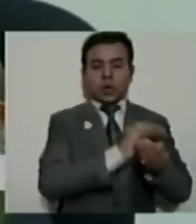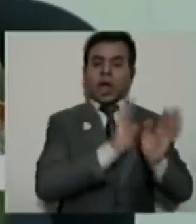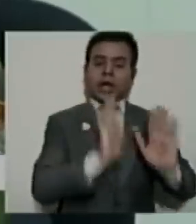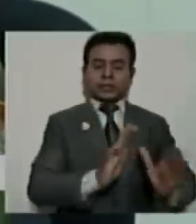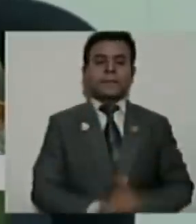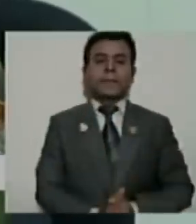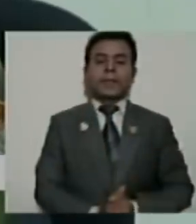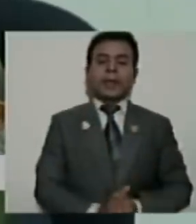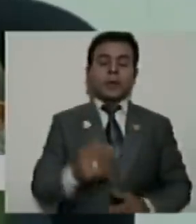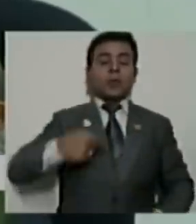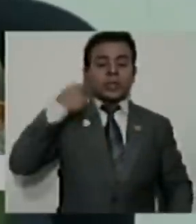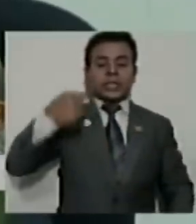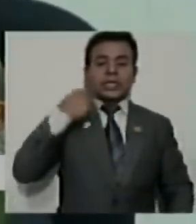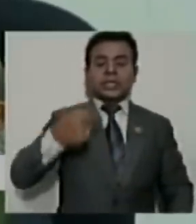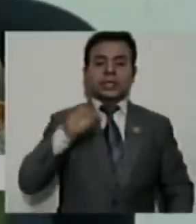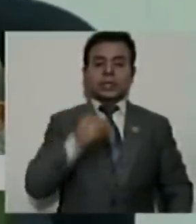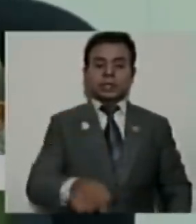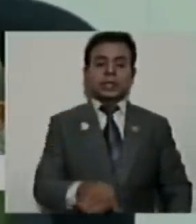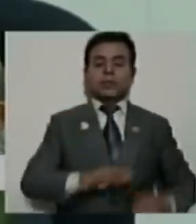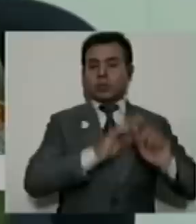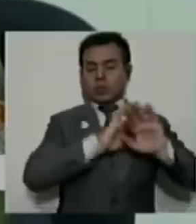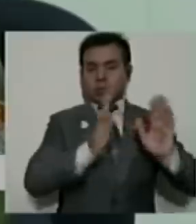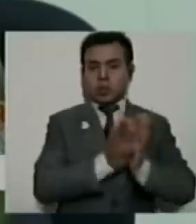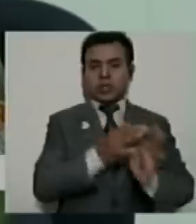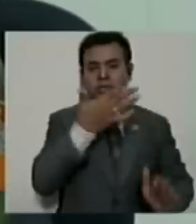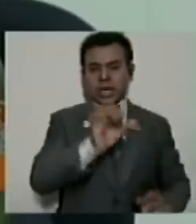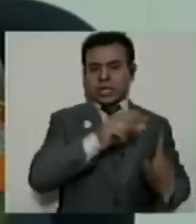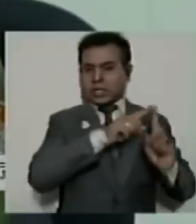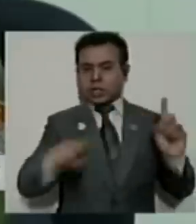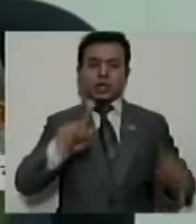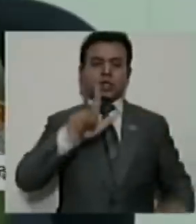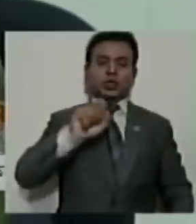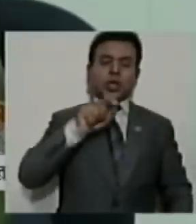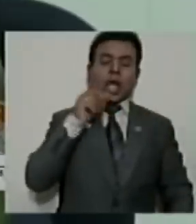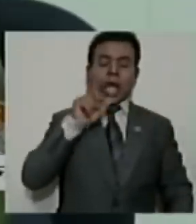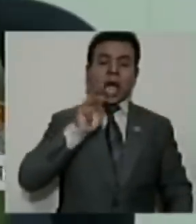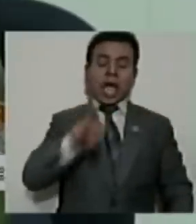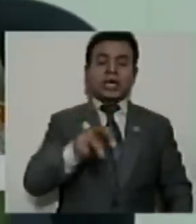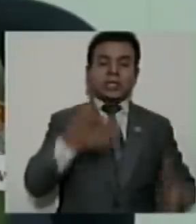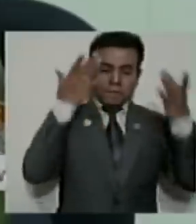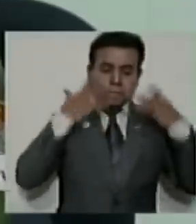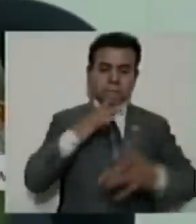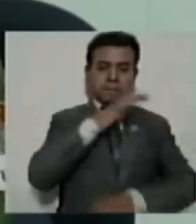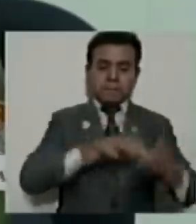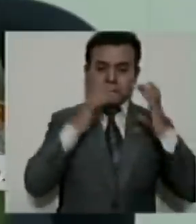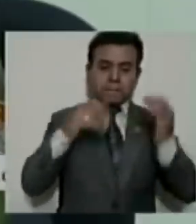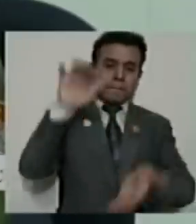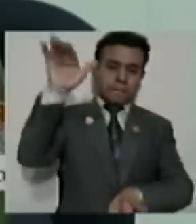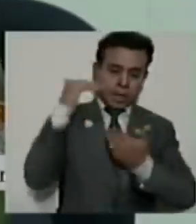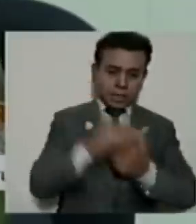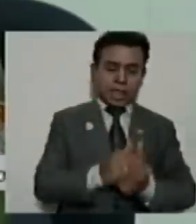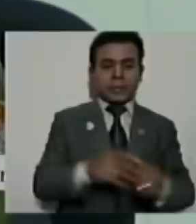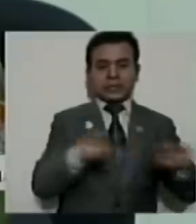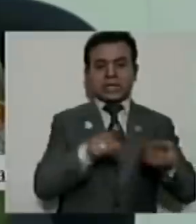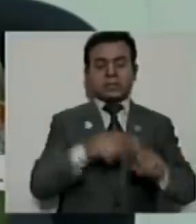আমরা বিভিন্ন গ্রেডের উন্নত মানের PPE আমরা পাচ্ছি, যা ভবিষ্যতে আমদানি নির্ভর। যে কোভিড